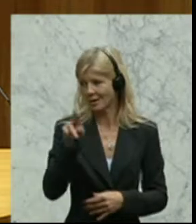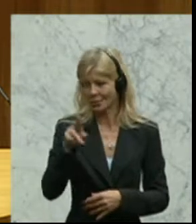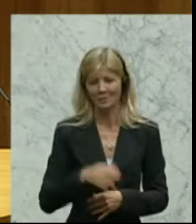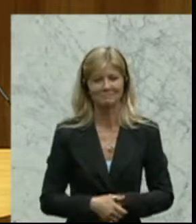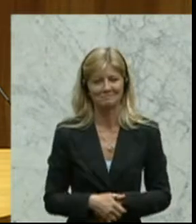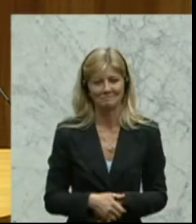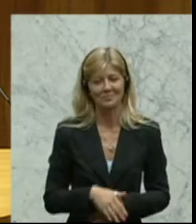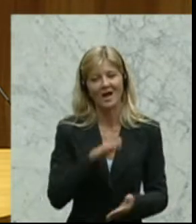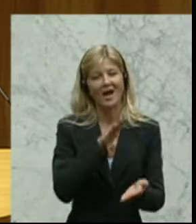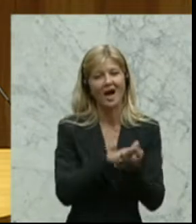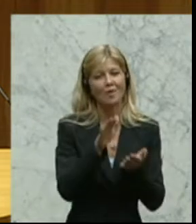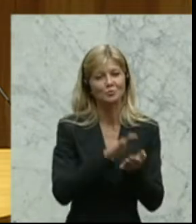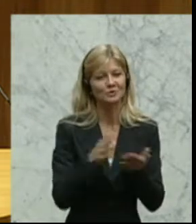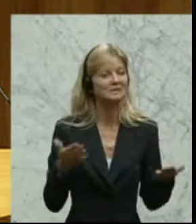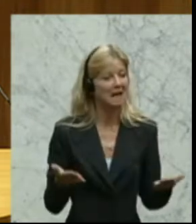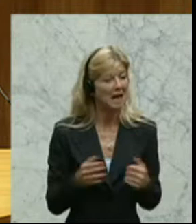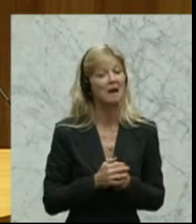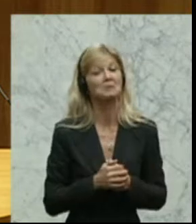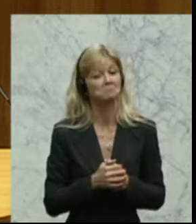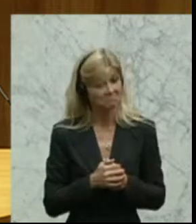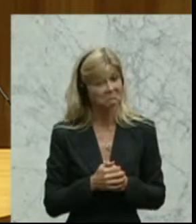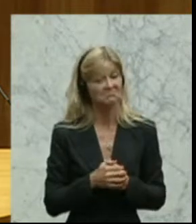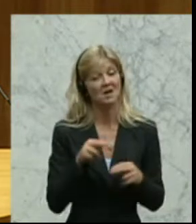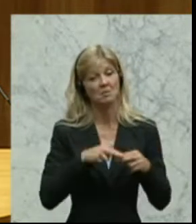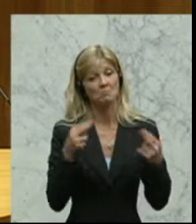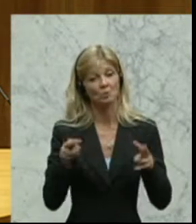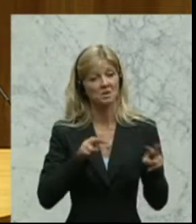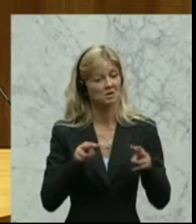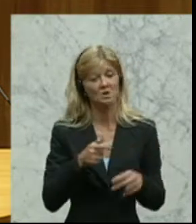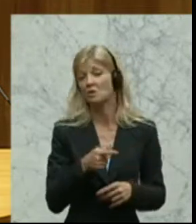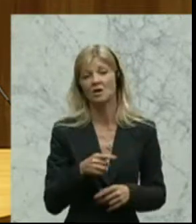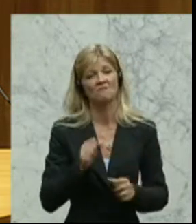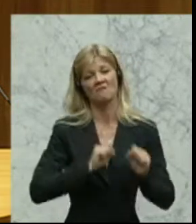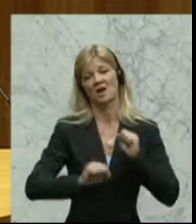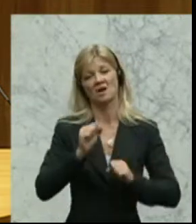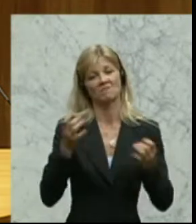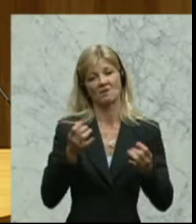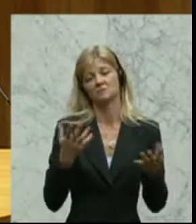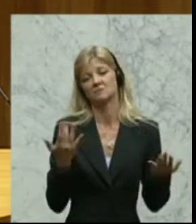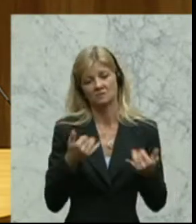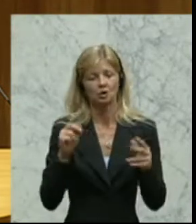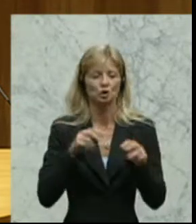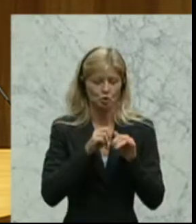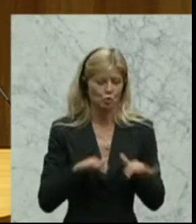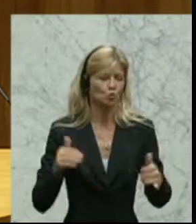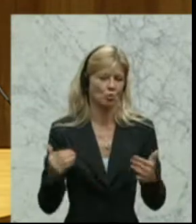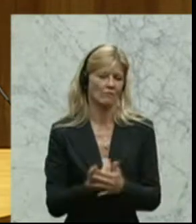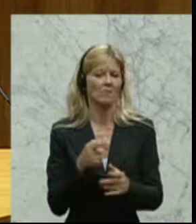diese Bundesregierung standhaft, Strukturreformen anzugehen, mit denen man eine Steuerreform gegenfinanzieren